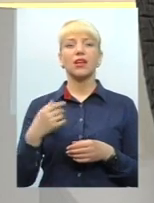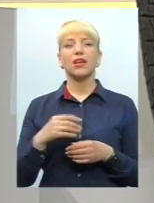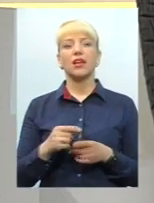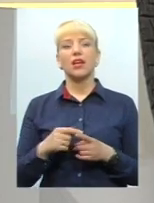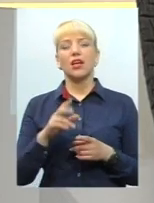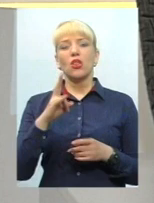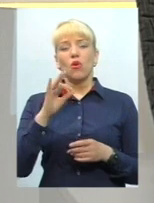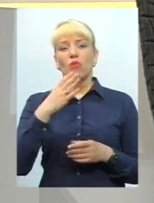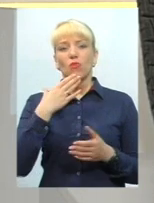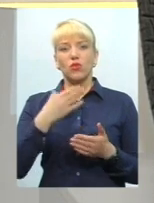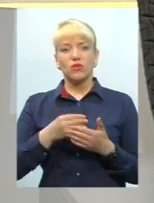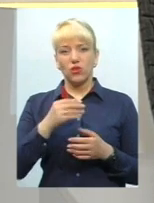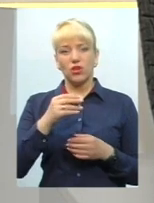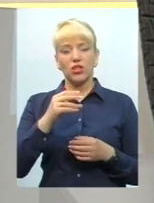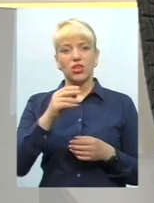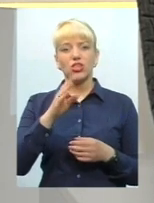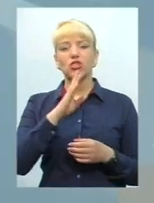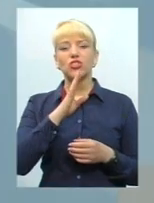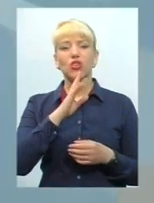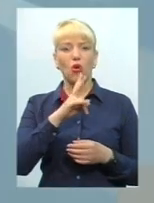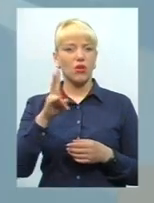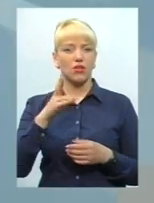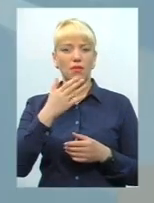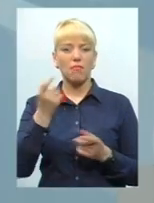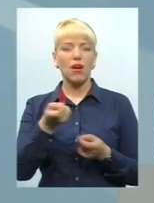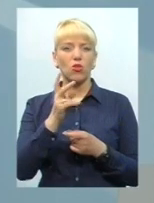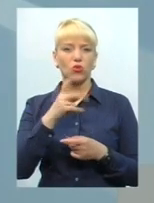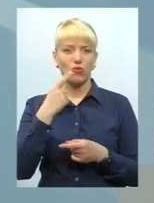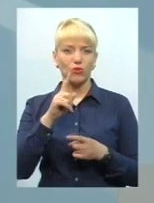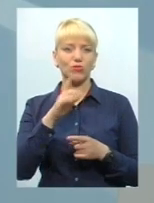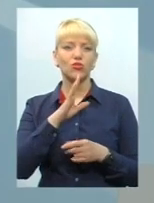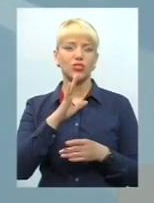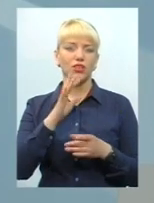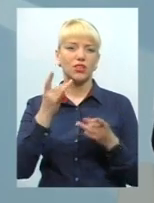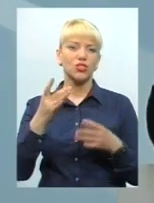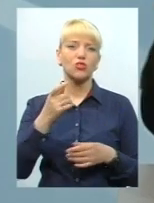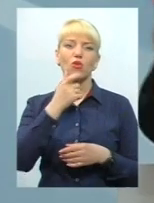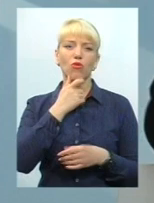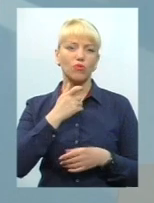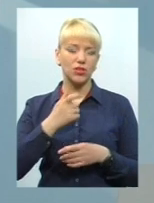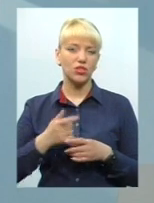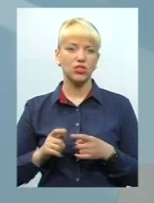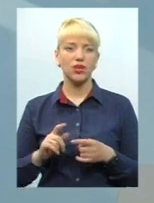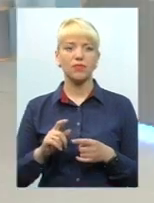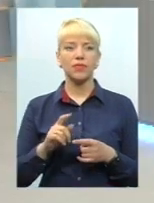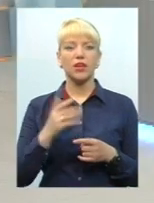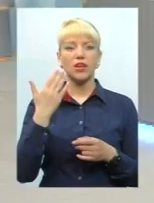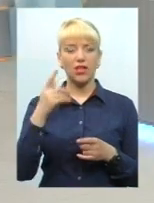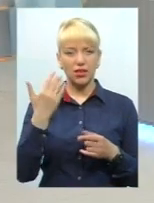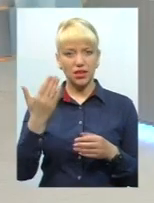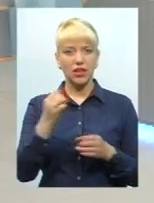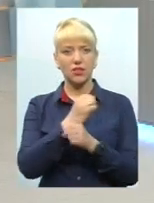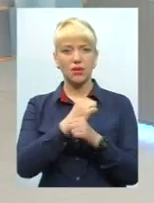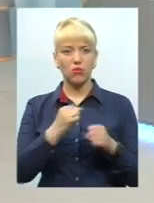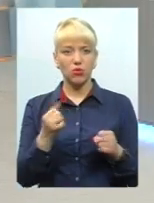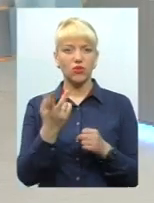менше заявляють про себе. От, то, можливо, набагато менше говориться про них і їхній подвиг, який вони здійснили